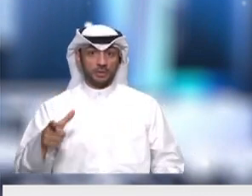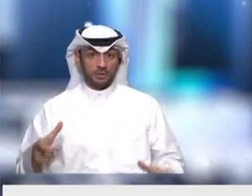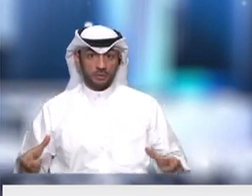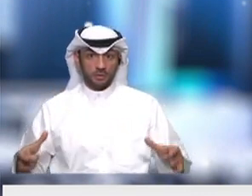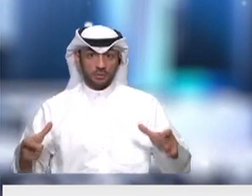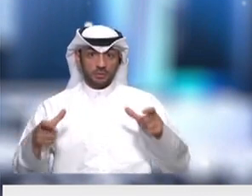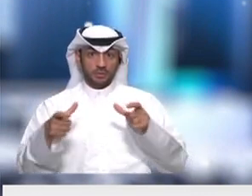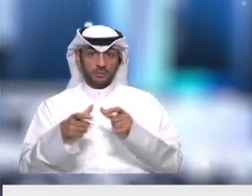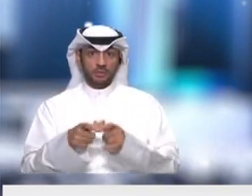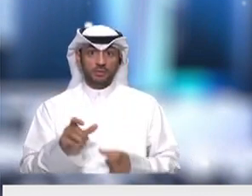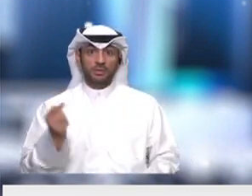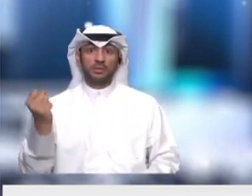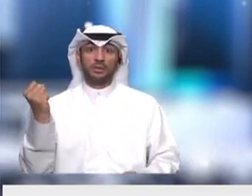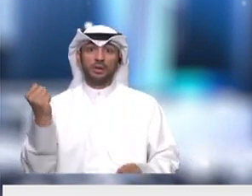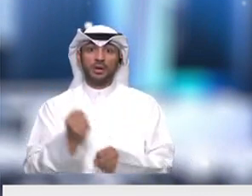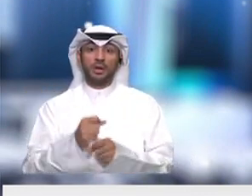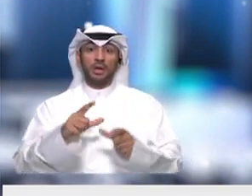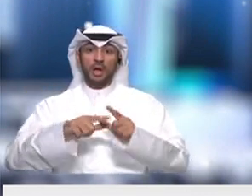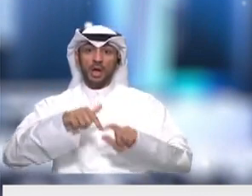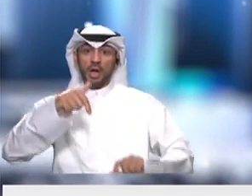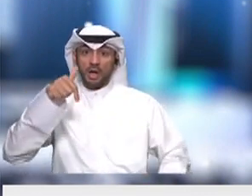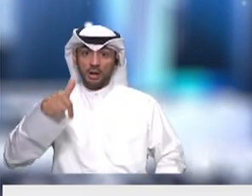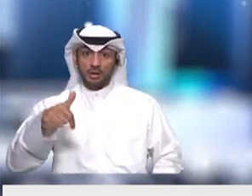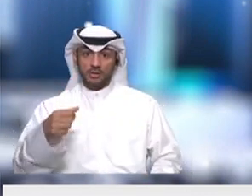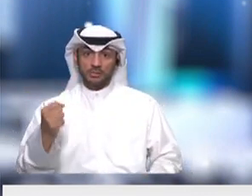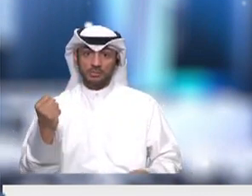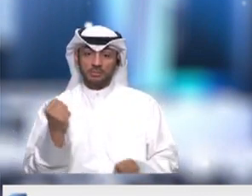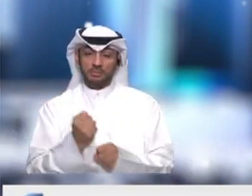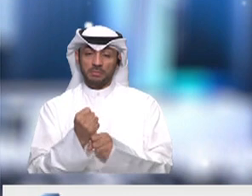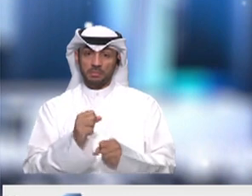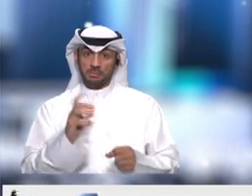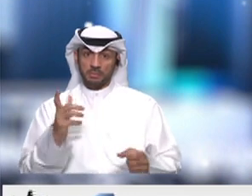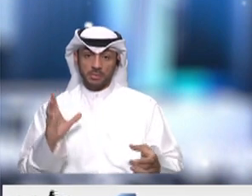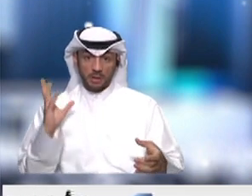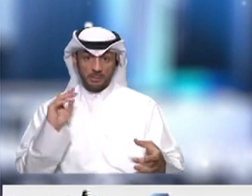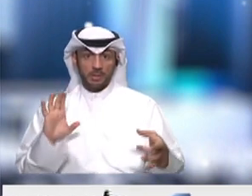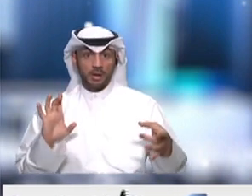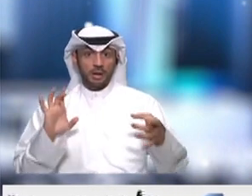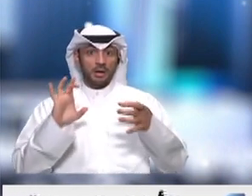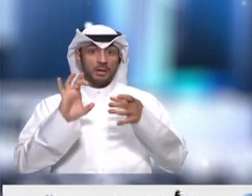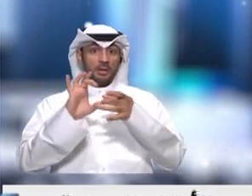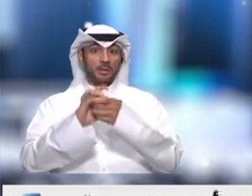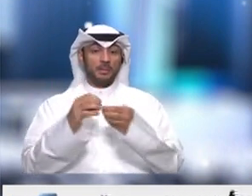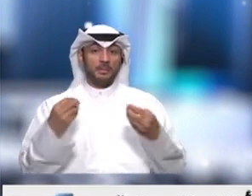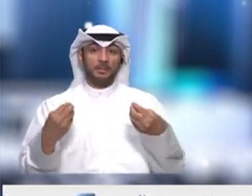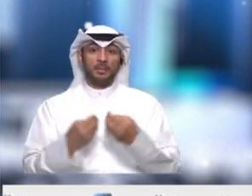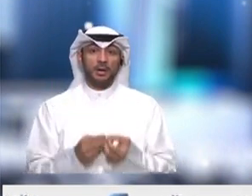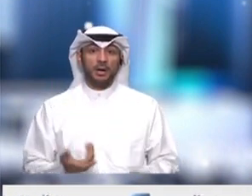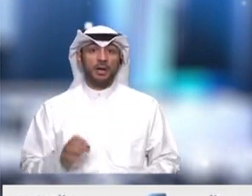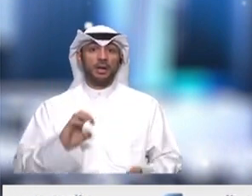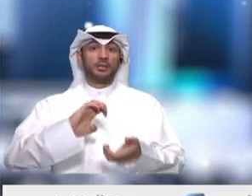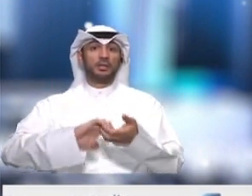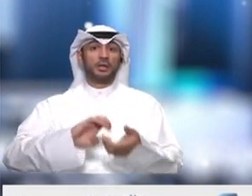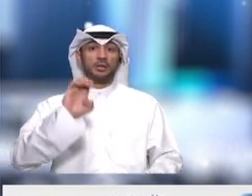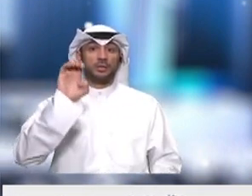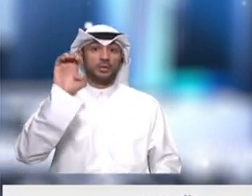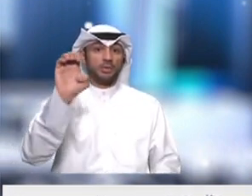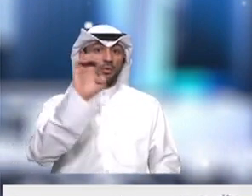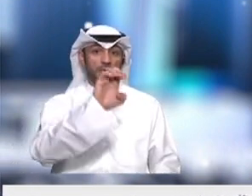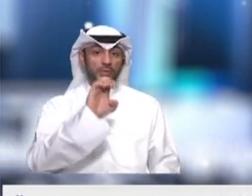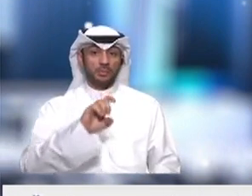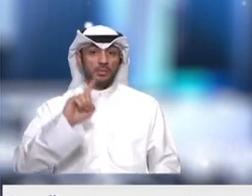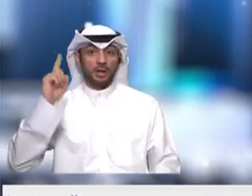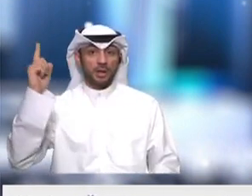حرص دول مجلس التعاون على تعزيز علاقاته الاستراتيجية مع الدول والتكتلات العالمية في العالم